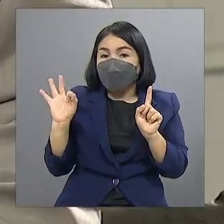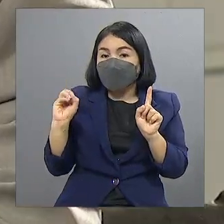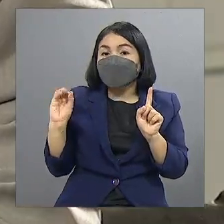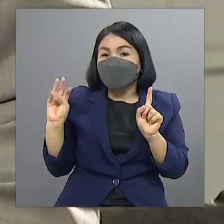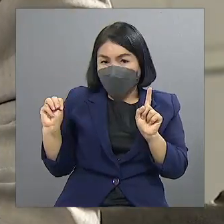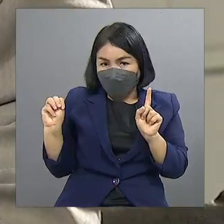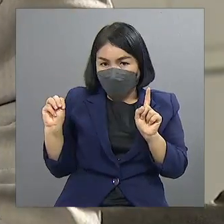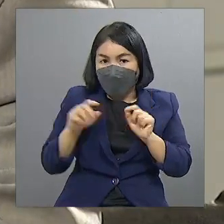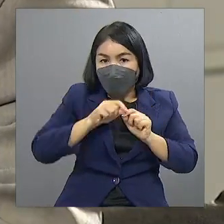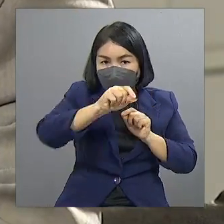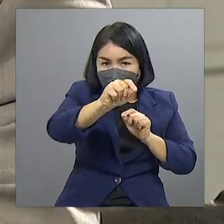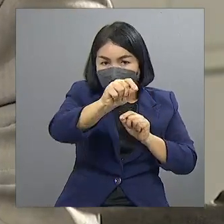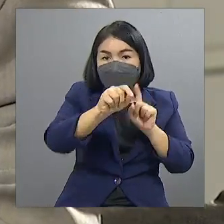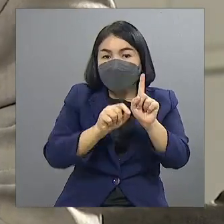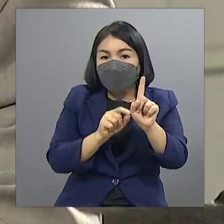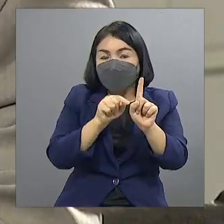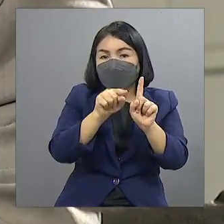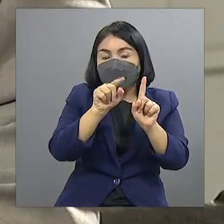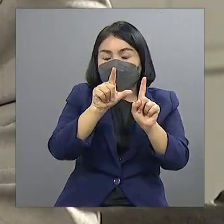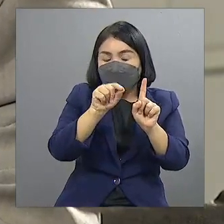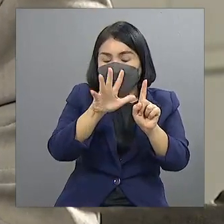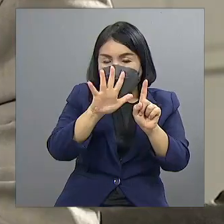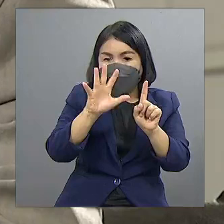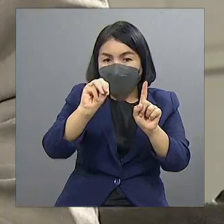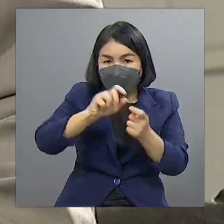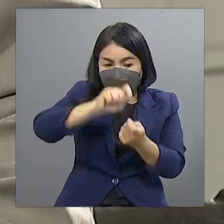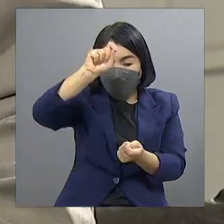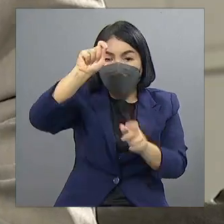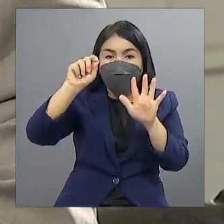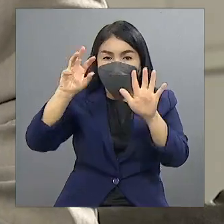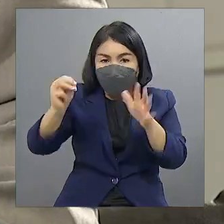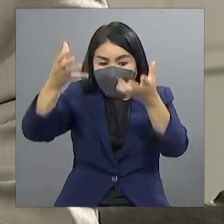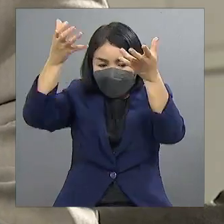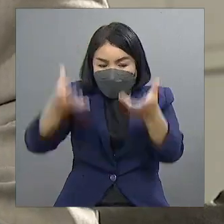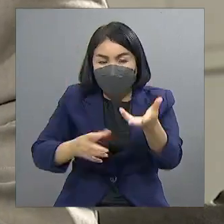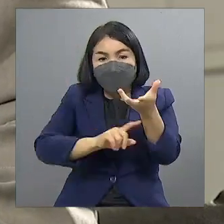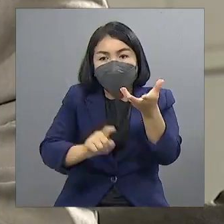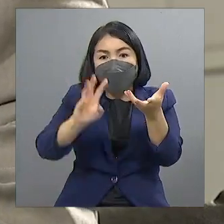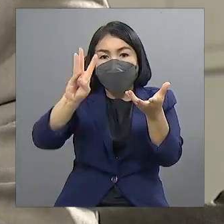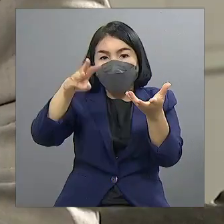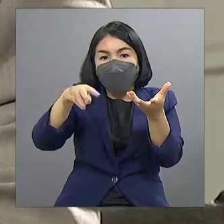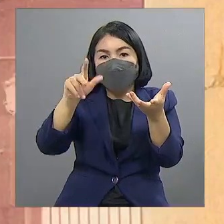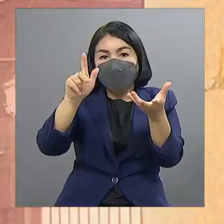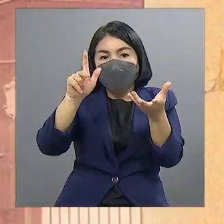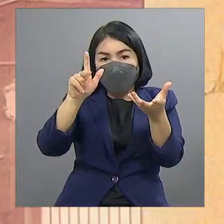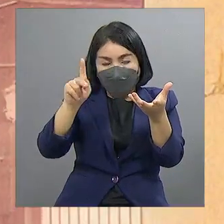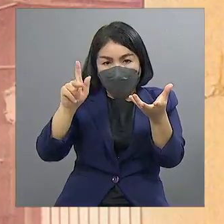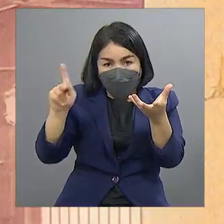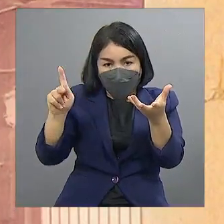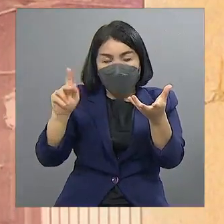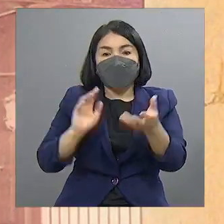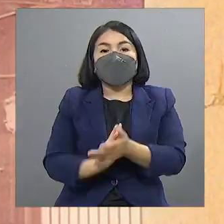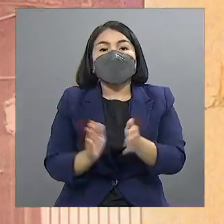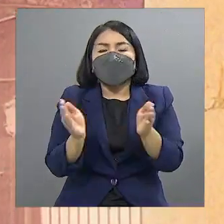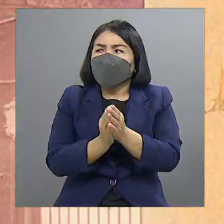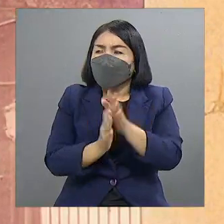าง 1-25 เมตรสูง5เมตรน้ำหนัก 6,000 กิโลกรัม ครับ ก็คือ6ตันอยากจะท